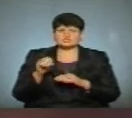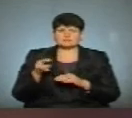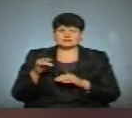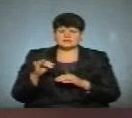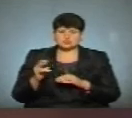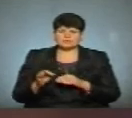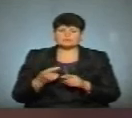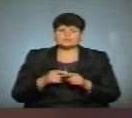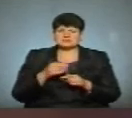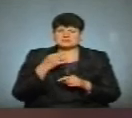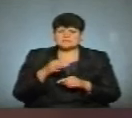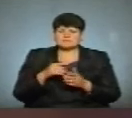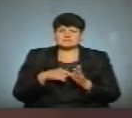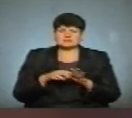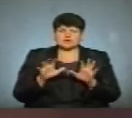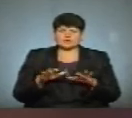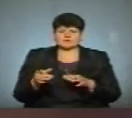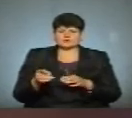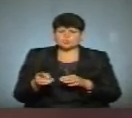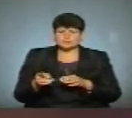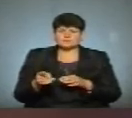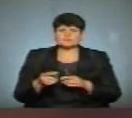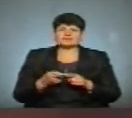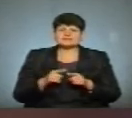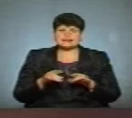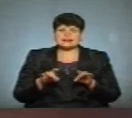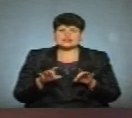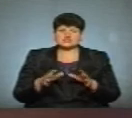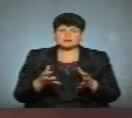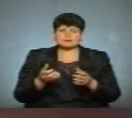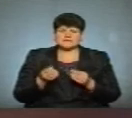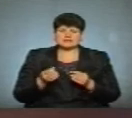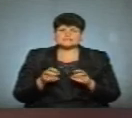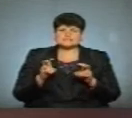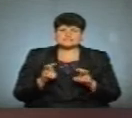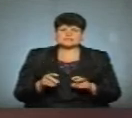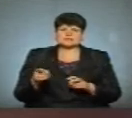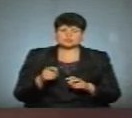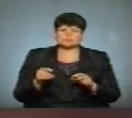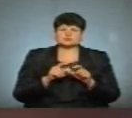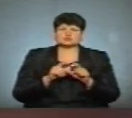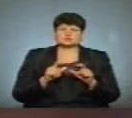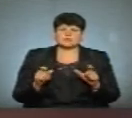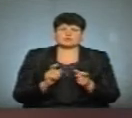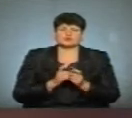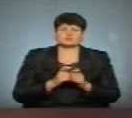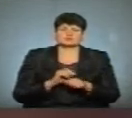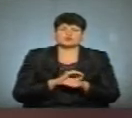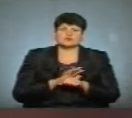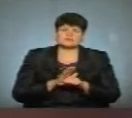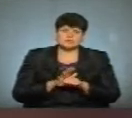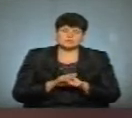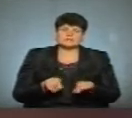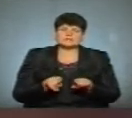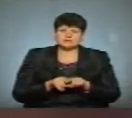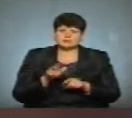міський голова Тернополя Сергій Надал. За його словами, таке рішення прийняли на засіданні Тернопільського міського штабу боротьби з коронавірусом.